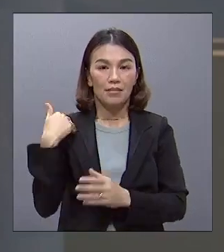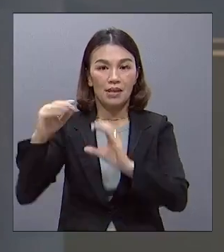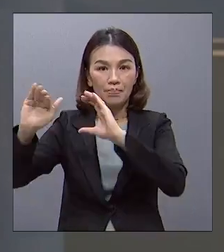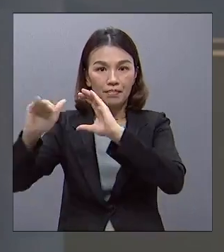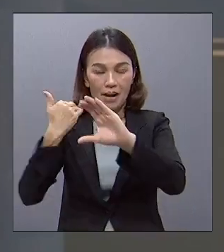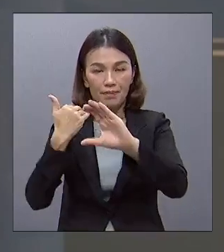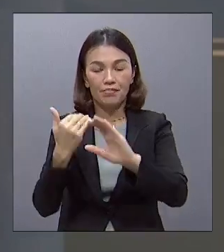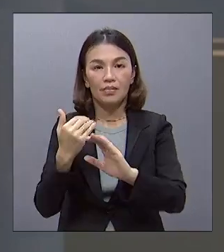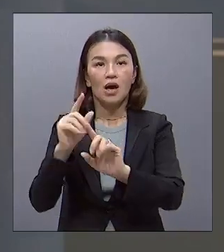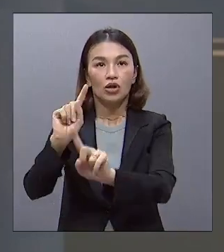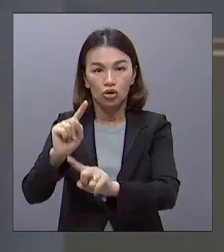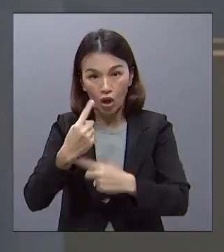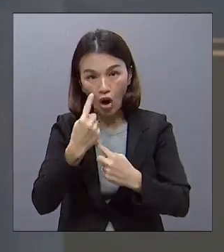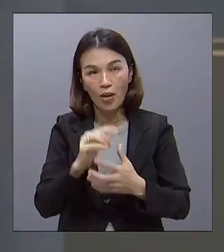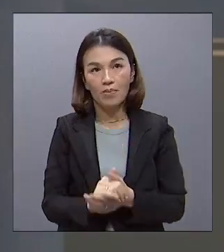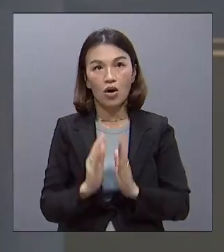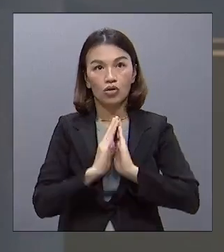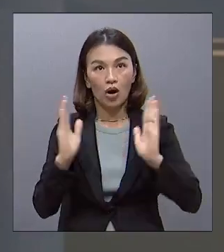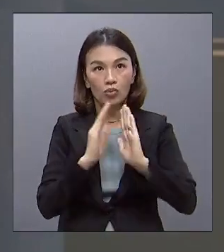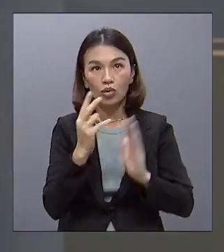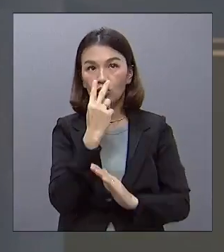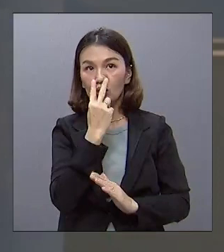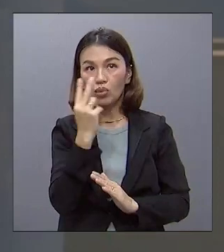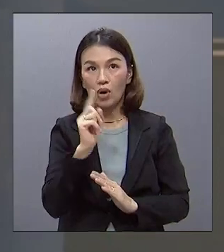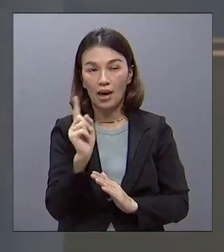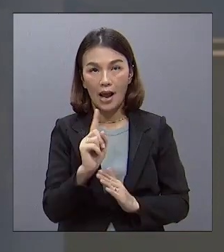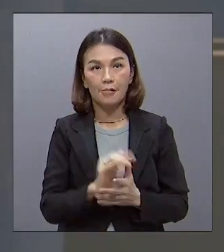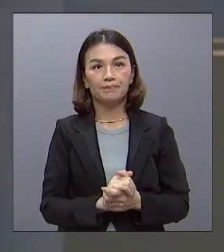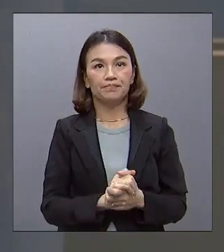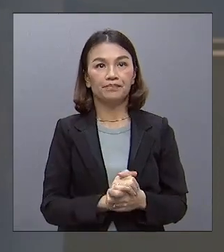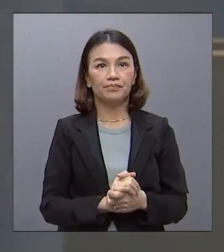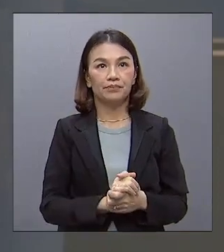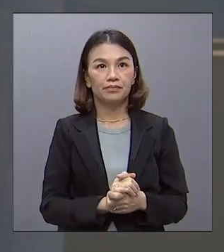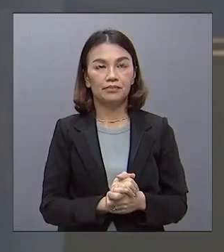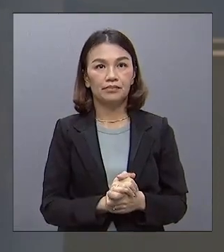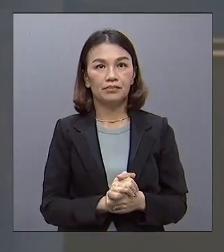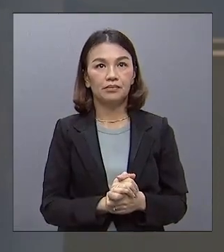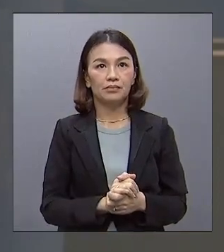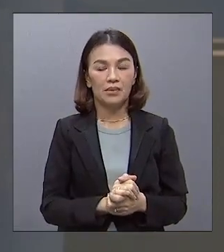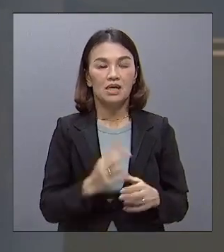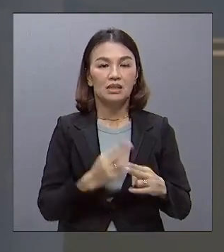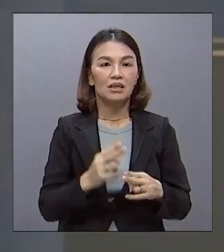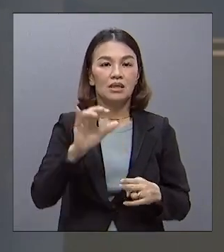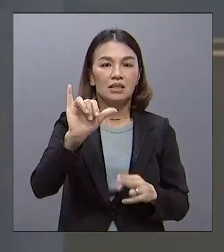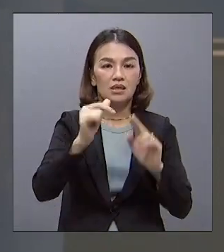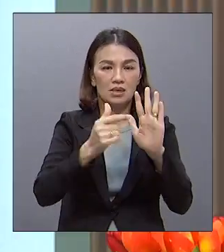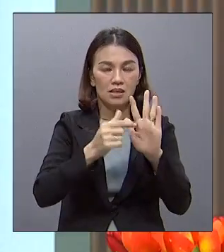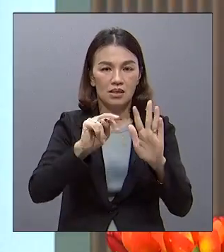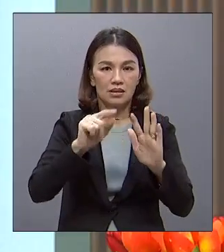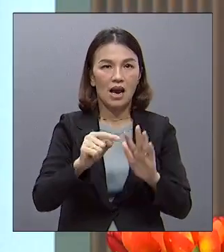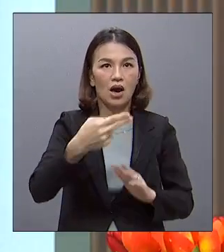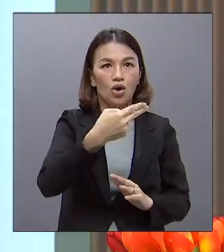น้องสาวภาษาเกาหลีขอบพระคุณคุณผู้ชมที่ชมผ่านทาง tiktokด้วยนะคะบี๋บอกว่ายอดธงแซงแปลว่าน้องสาวค่ะ